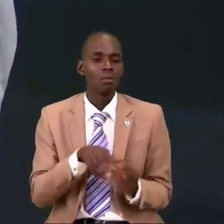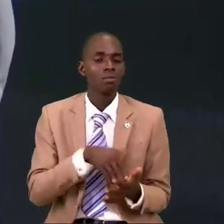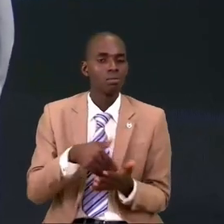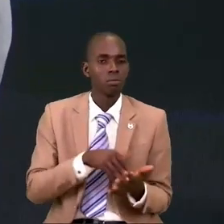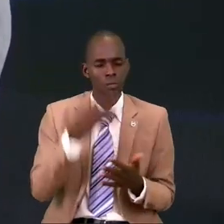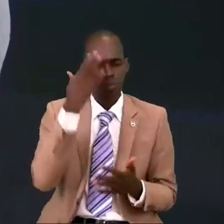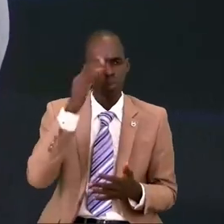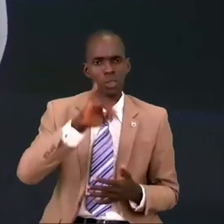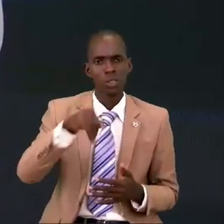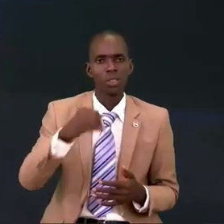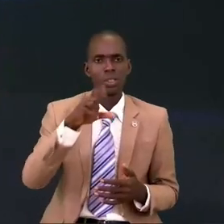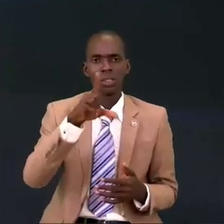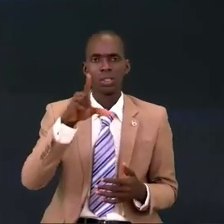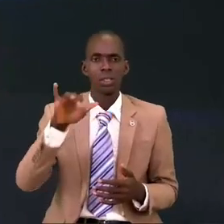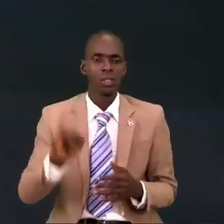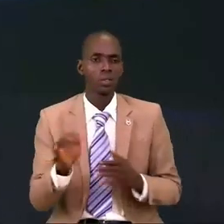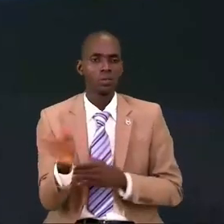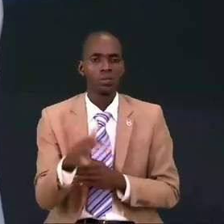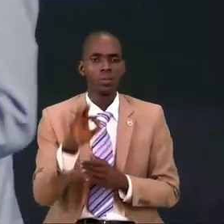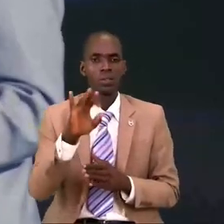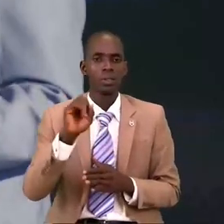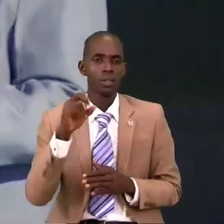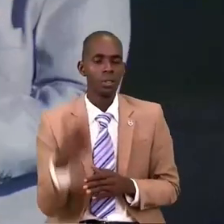terre, ni bons pour la mer.